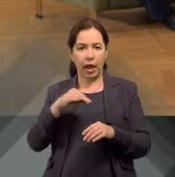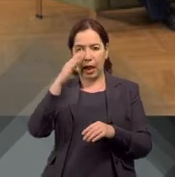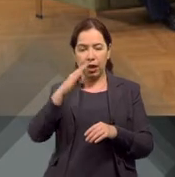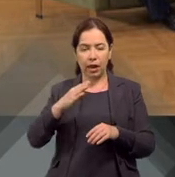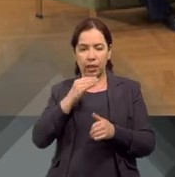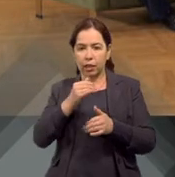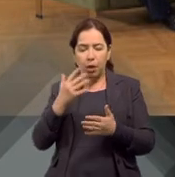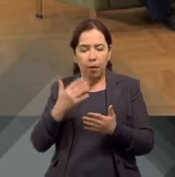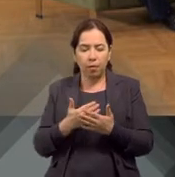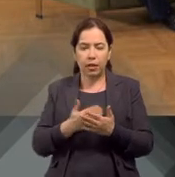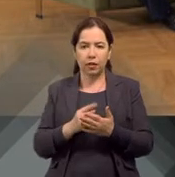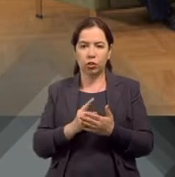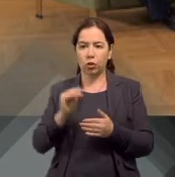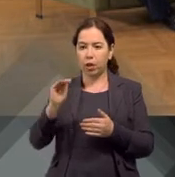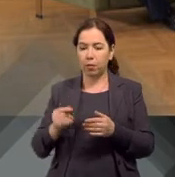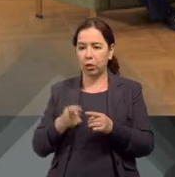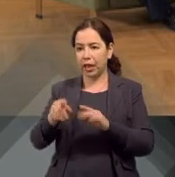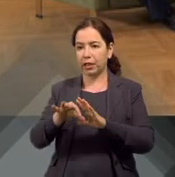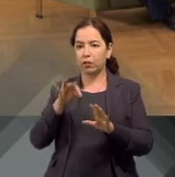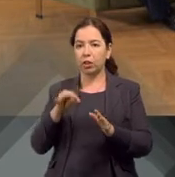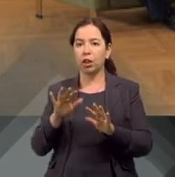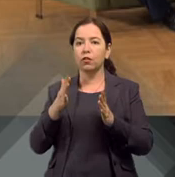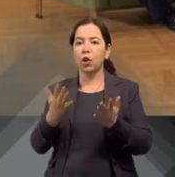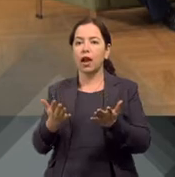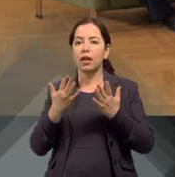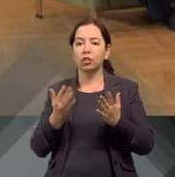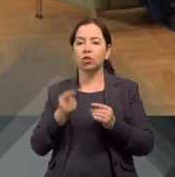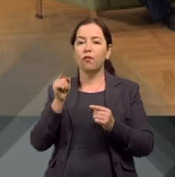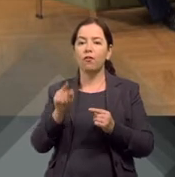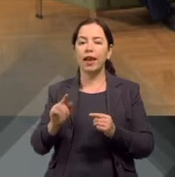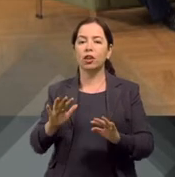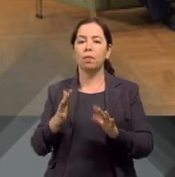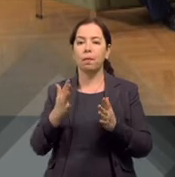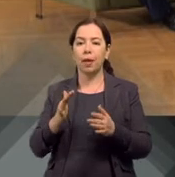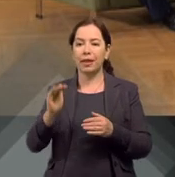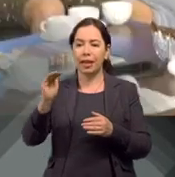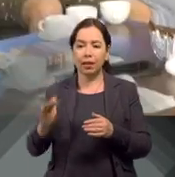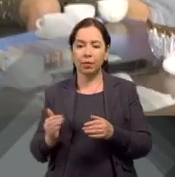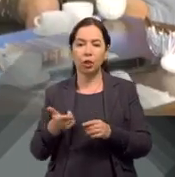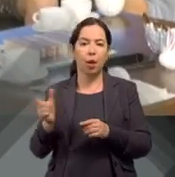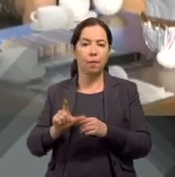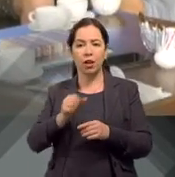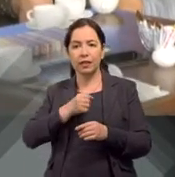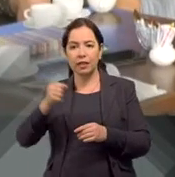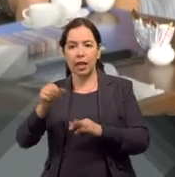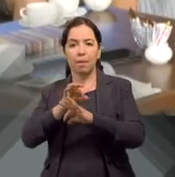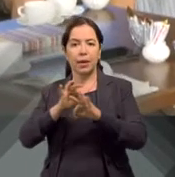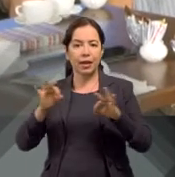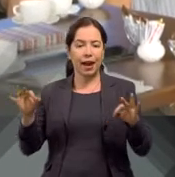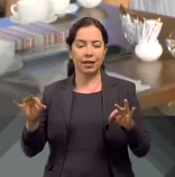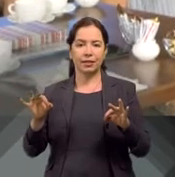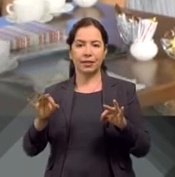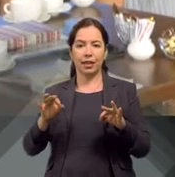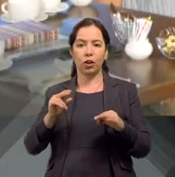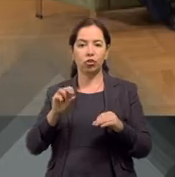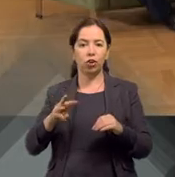себе, вообразить. И вдруг оказывается, что в этот момент он взрослее тебя, прекраснее тебя и